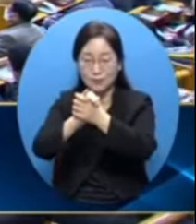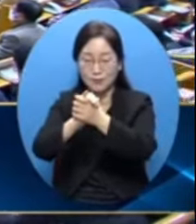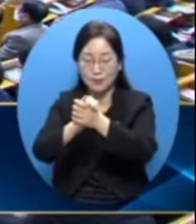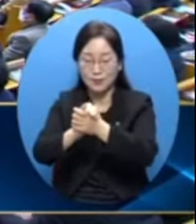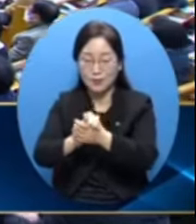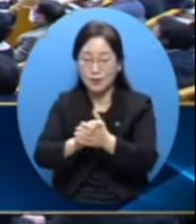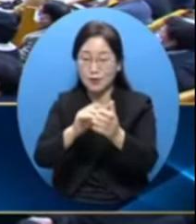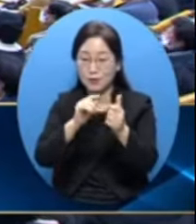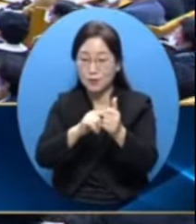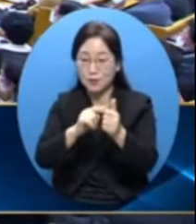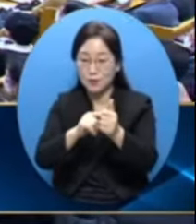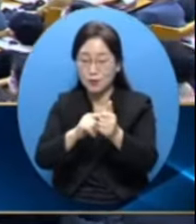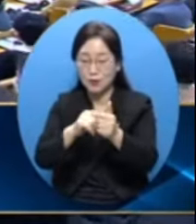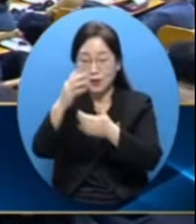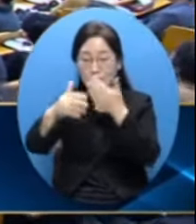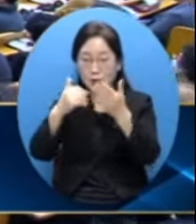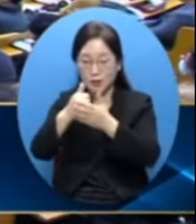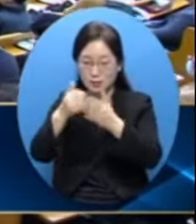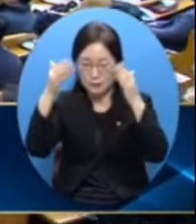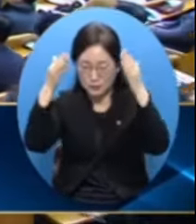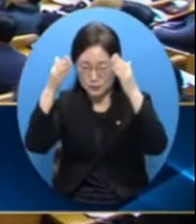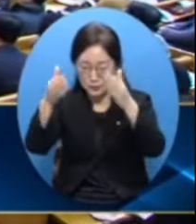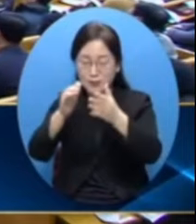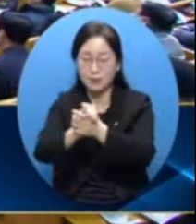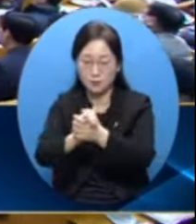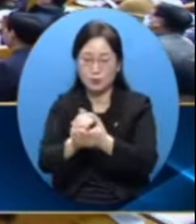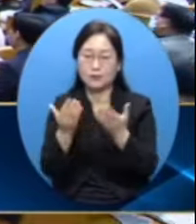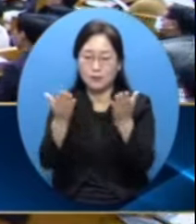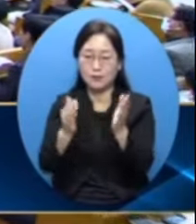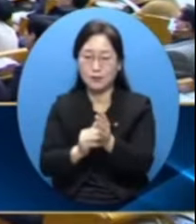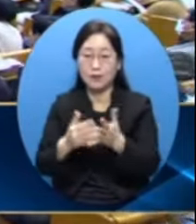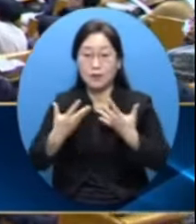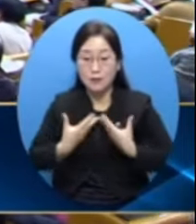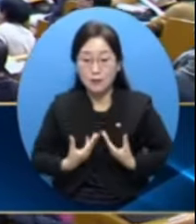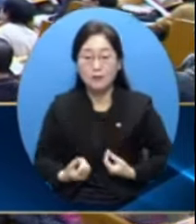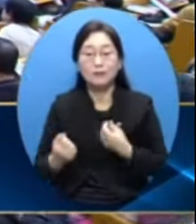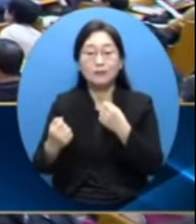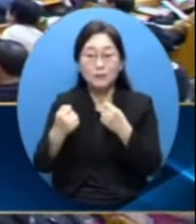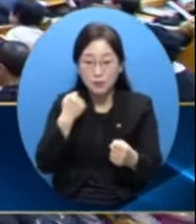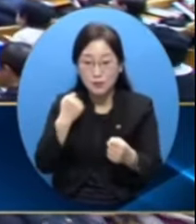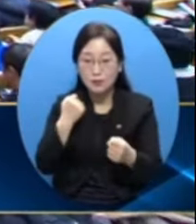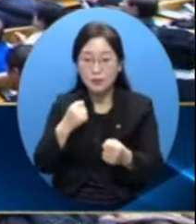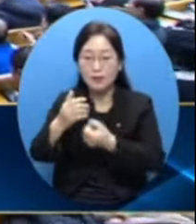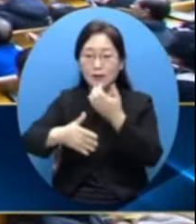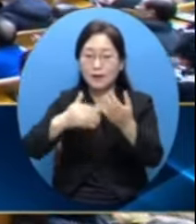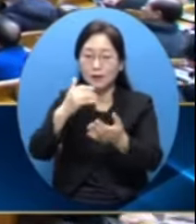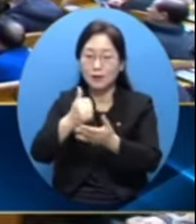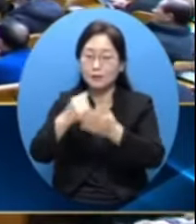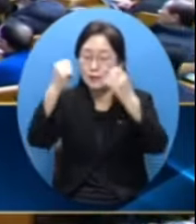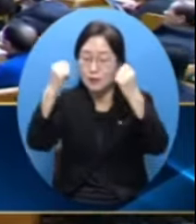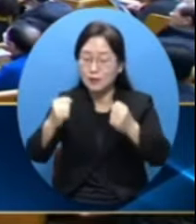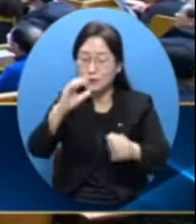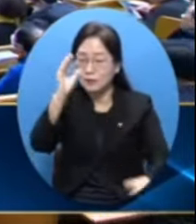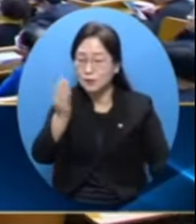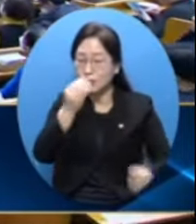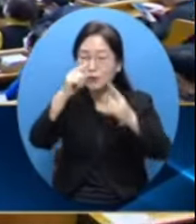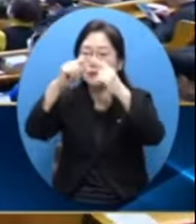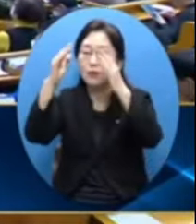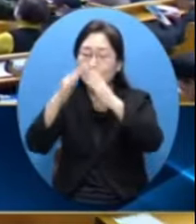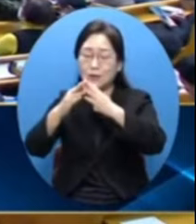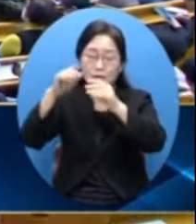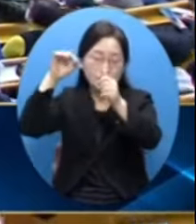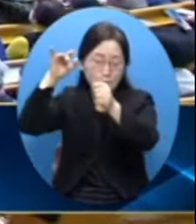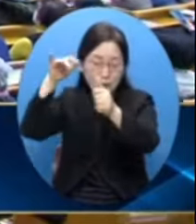요나의 기도는 성전을 향해 드린 기도였습니다. 절망 중에 그는 하나님 계신 성전을 사모하며 간절히